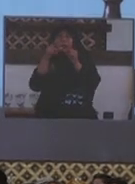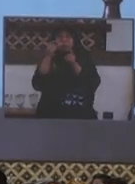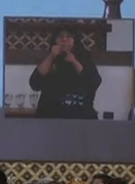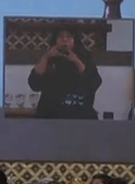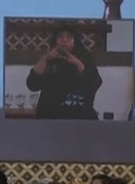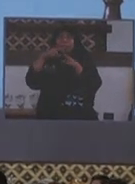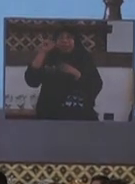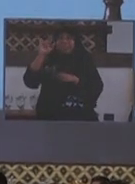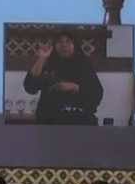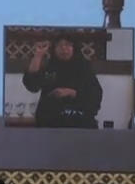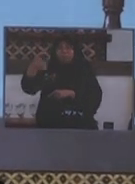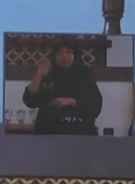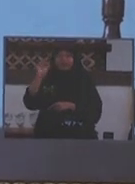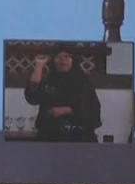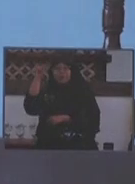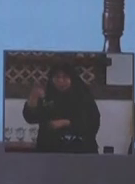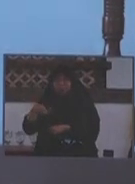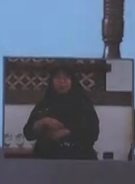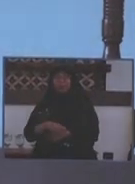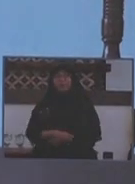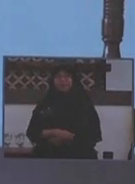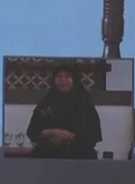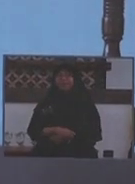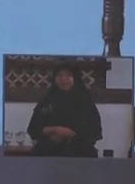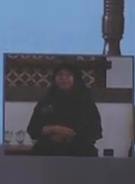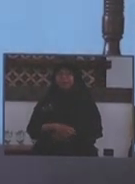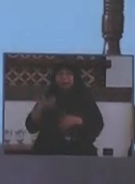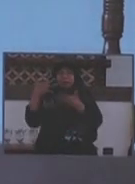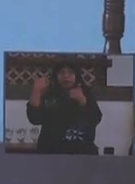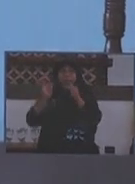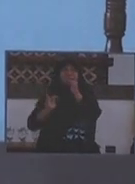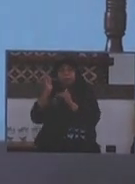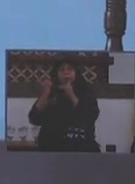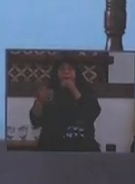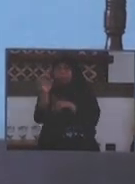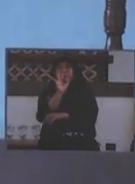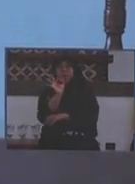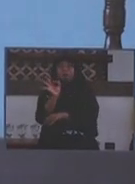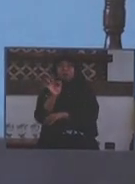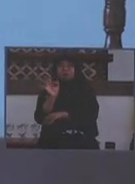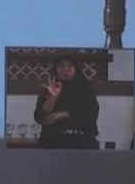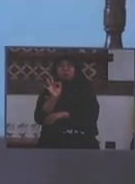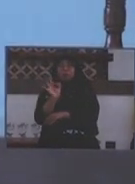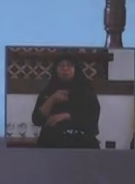Setuju. Tenane. Sudah sesuai dengan aspirasi masyarakat apa belum?